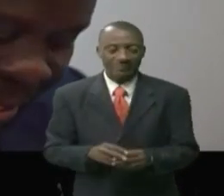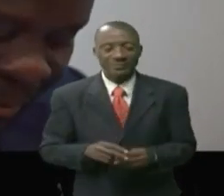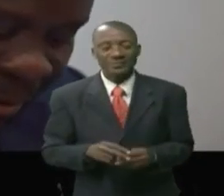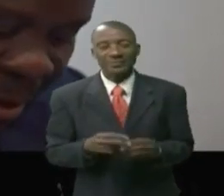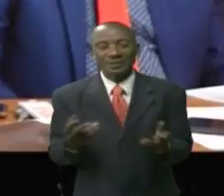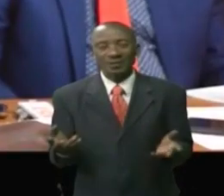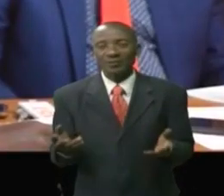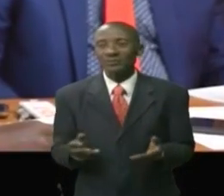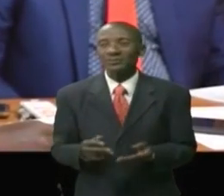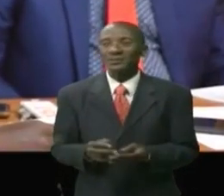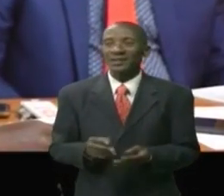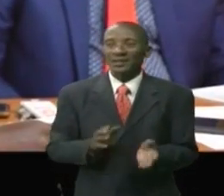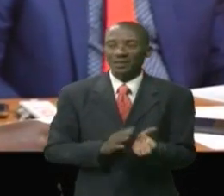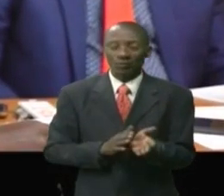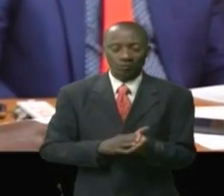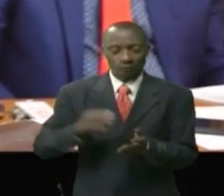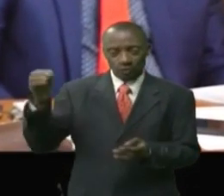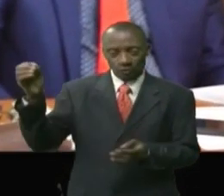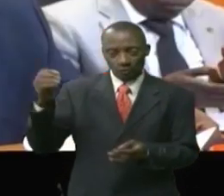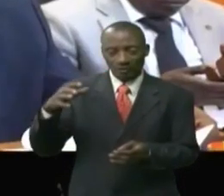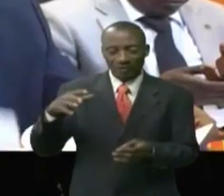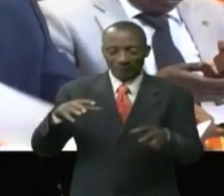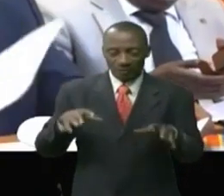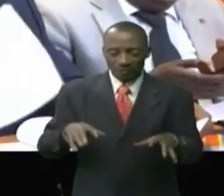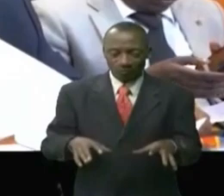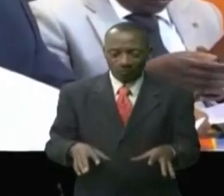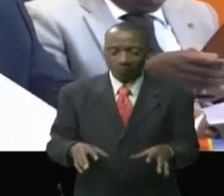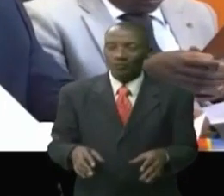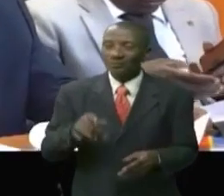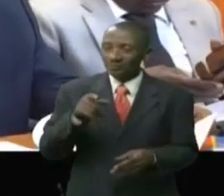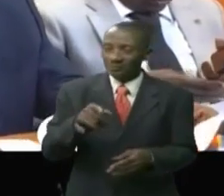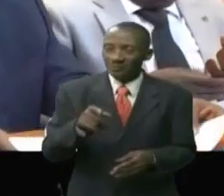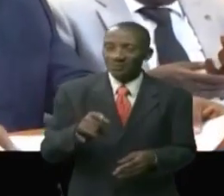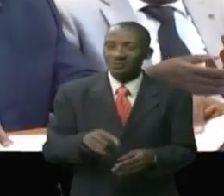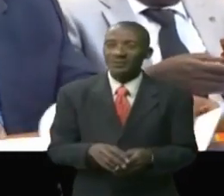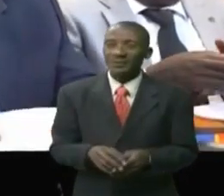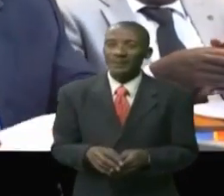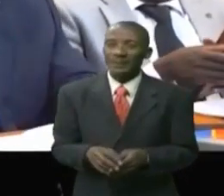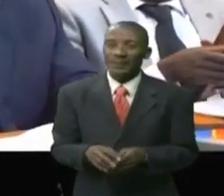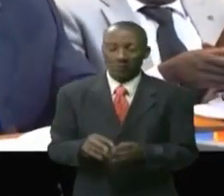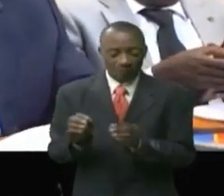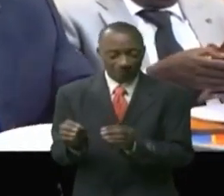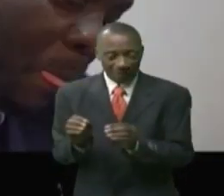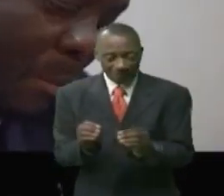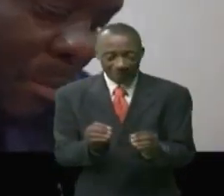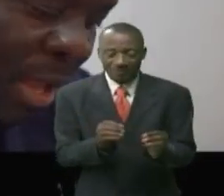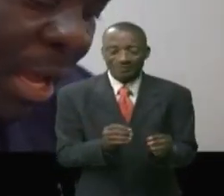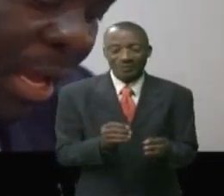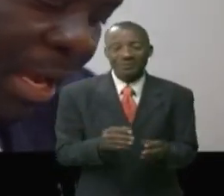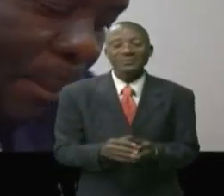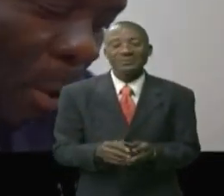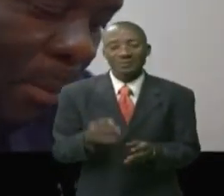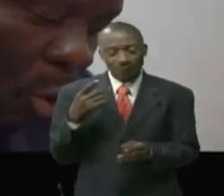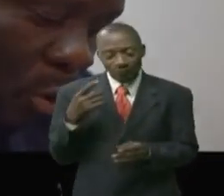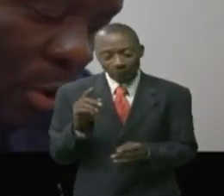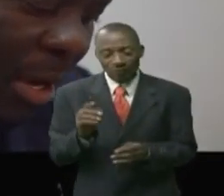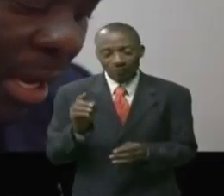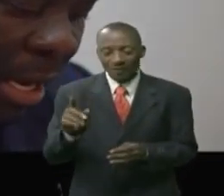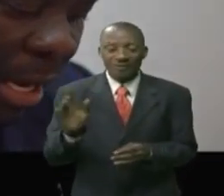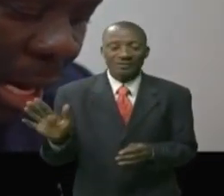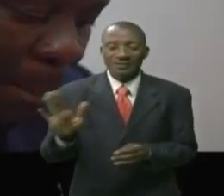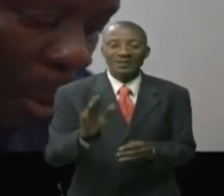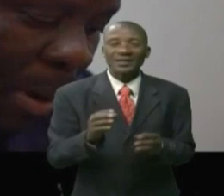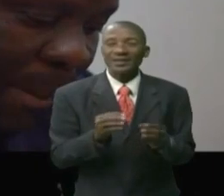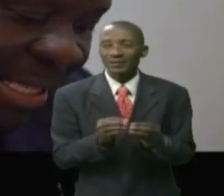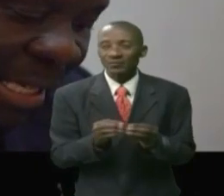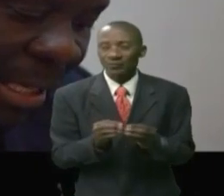Congo car notre pays est toujours victime des conflits frontaliers avec les voisins pour le numéro 1 de l'Institut